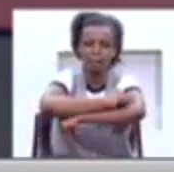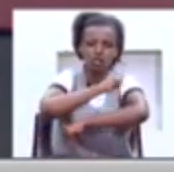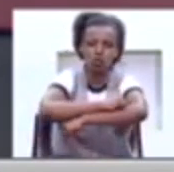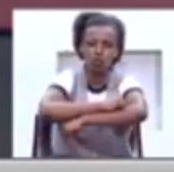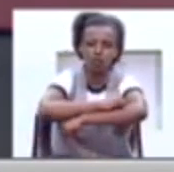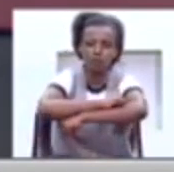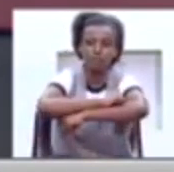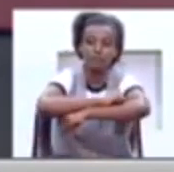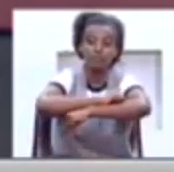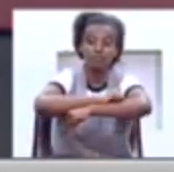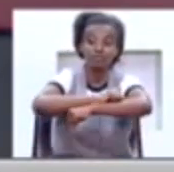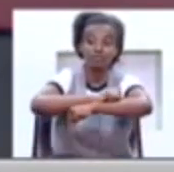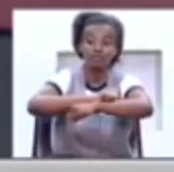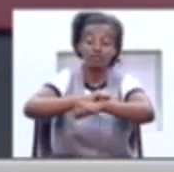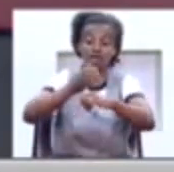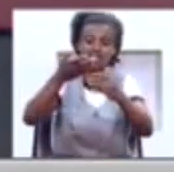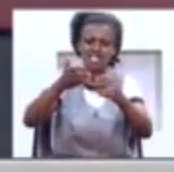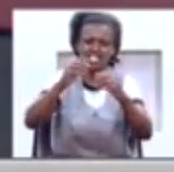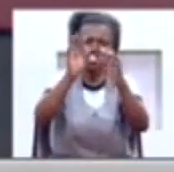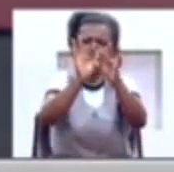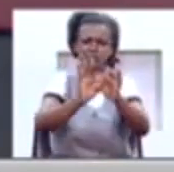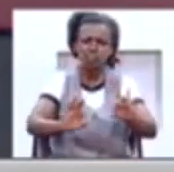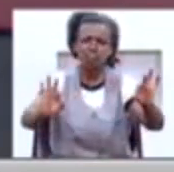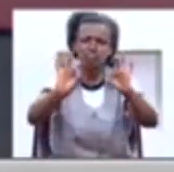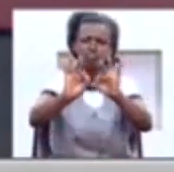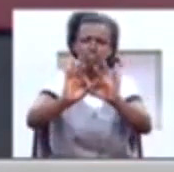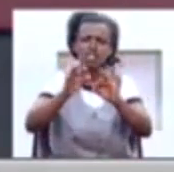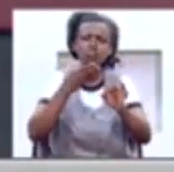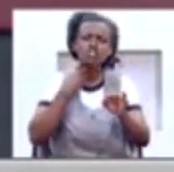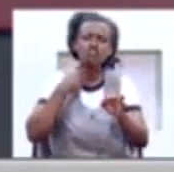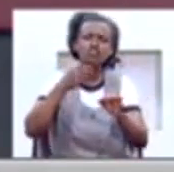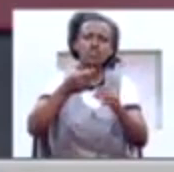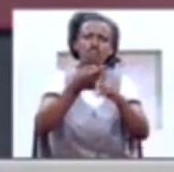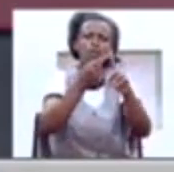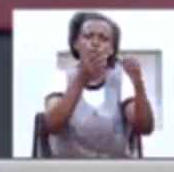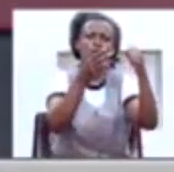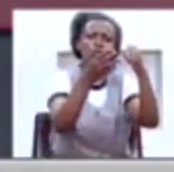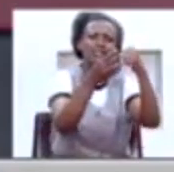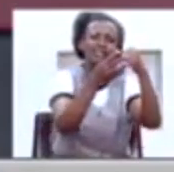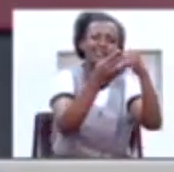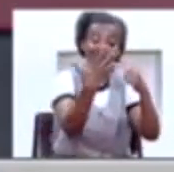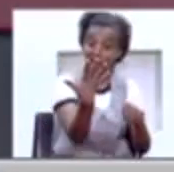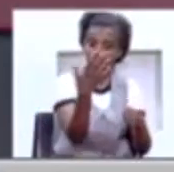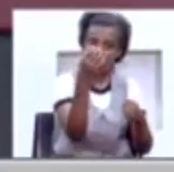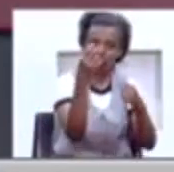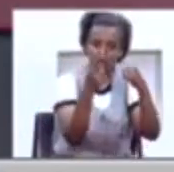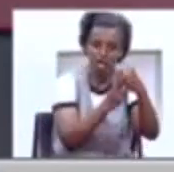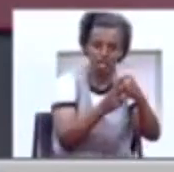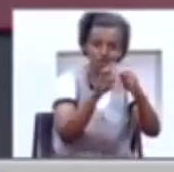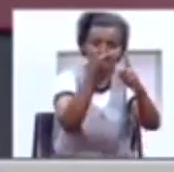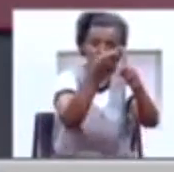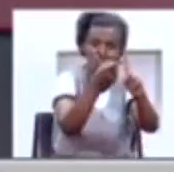cyari ko icyo cyari cyarabaye kimwe mu byifuzo bya rubanda rugufi kuva muri 57 cyavugaga nuvuga ko